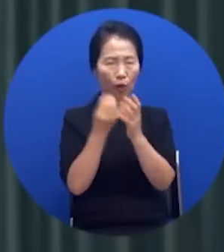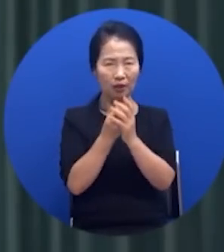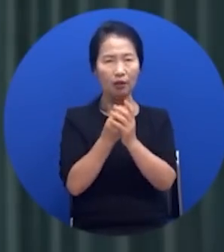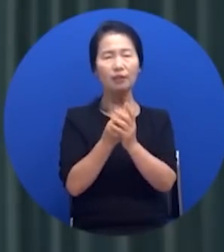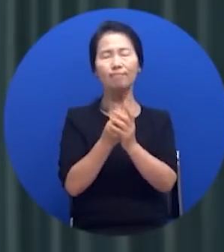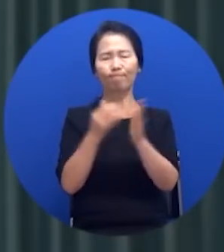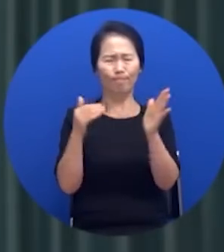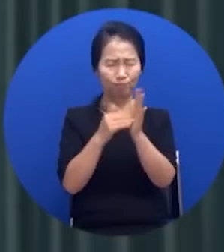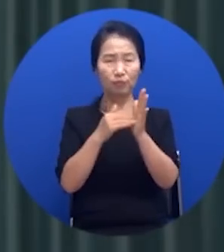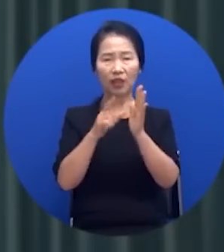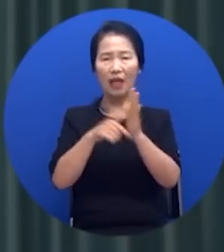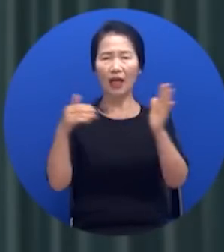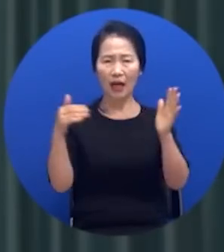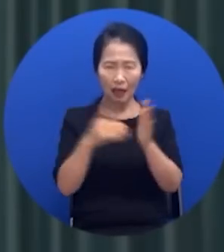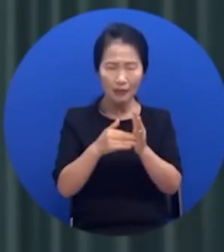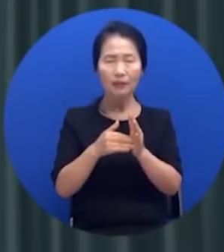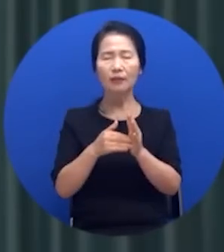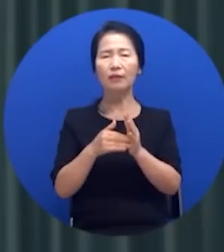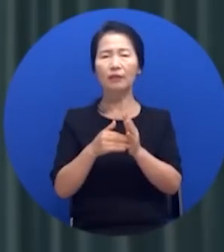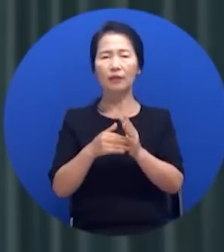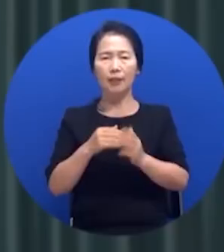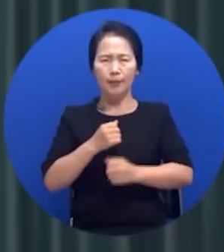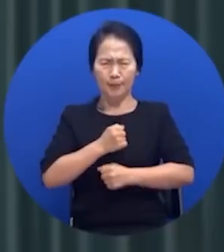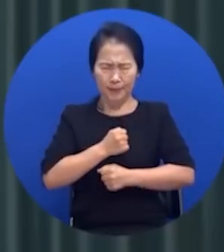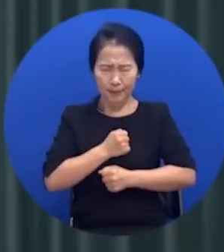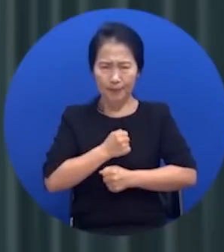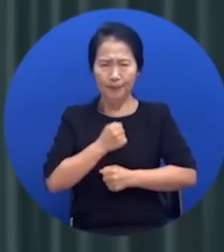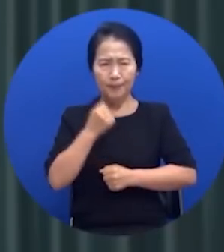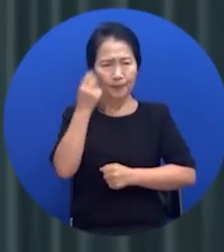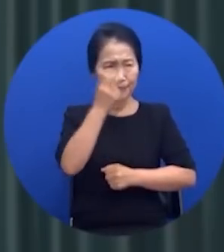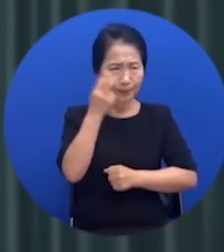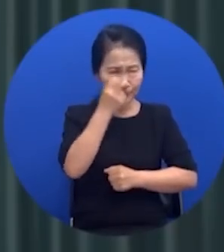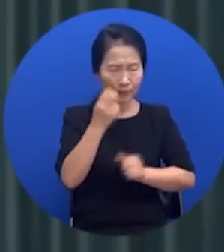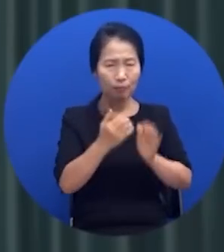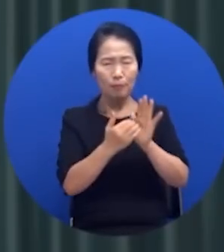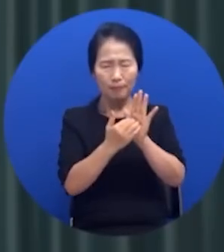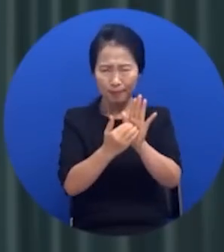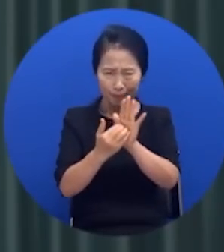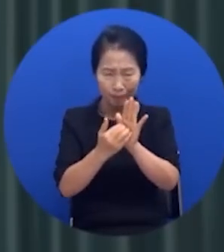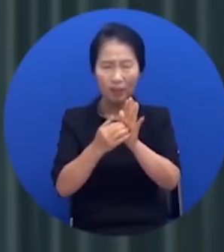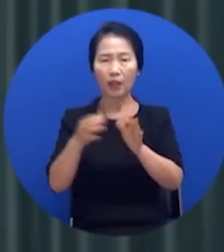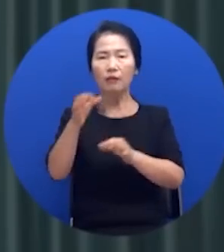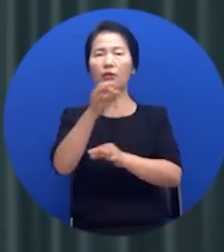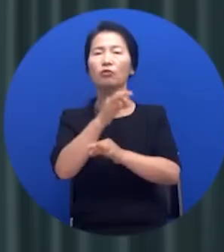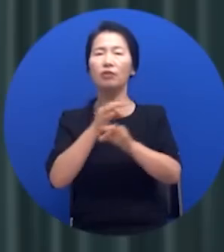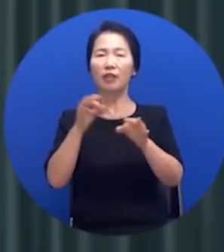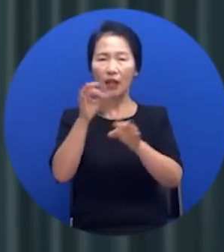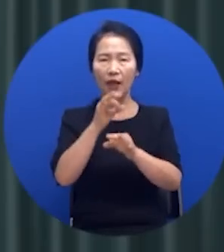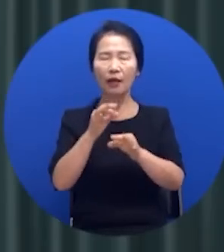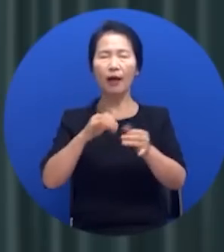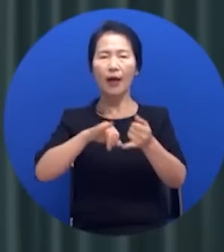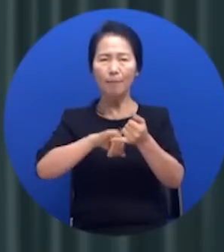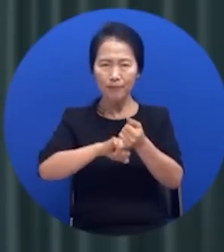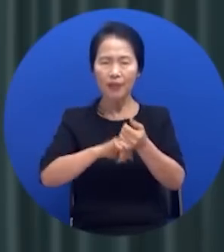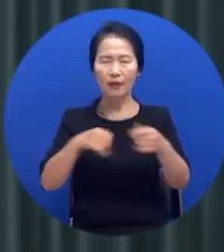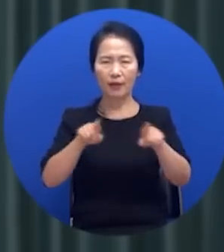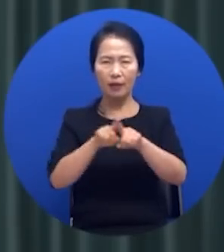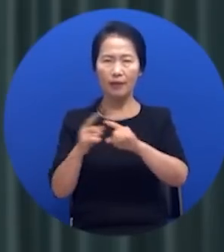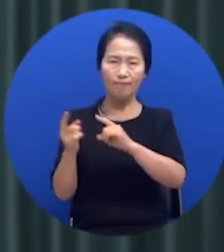때까지 비상한 경각심을 유지하면서 방역도 경제도 반드시 지켜내는